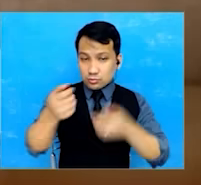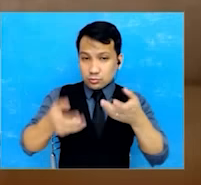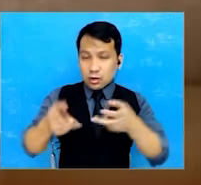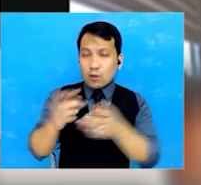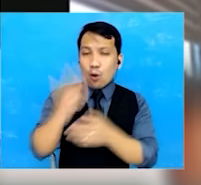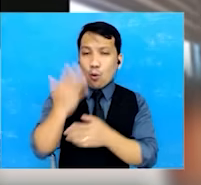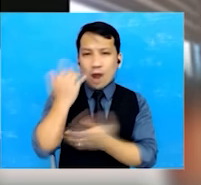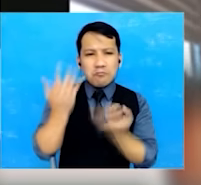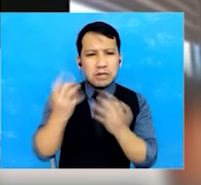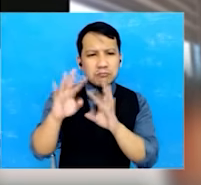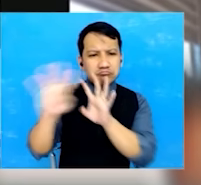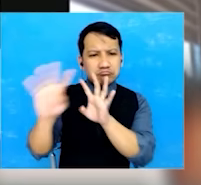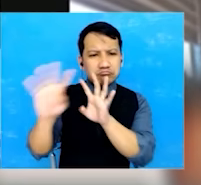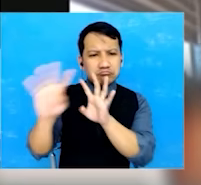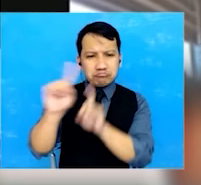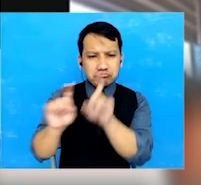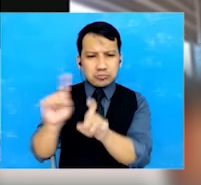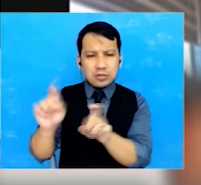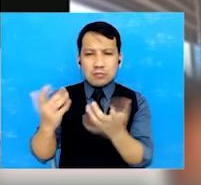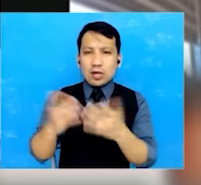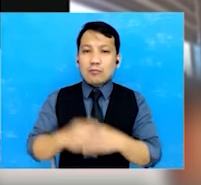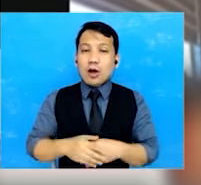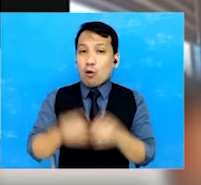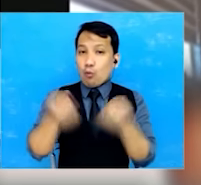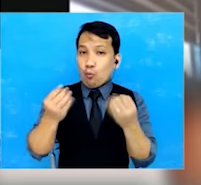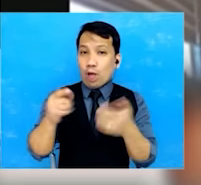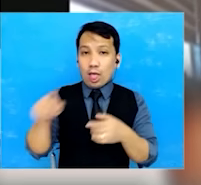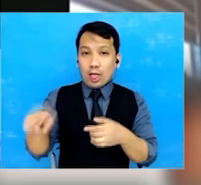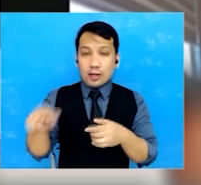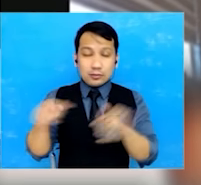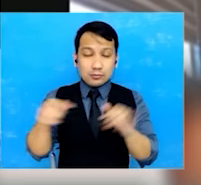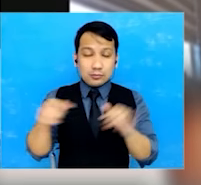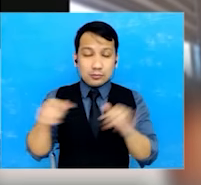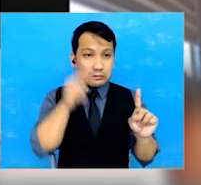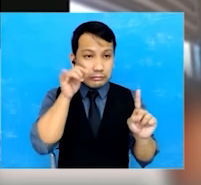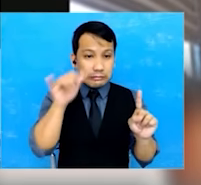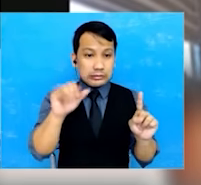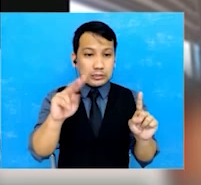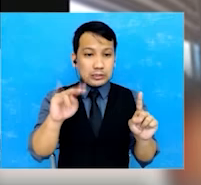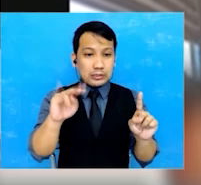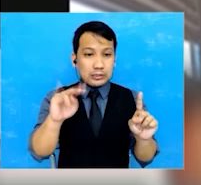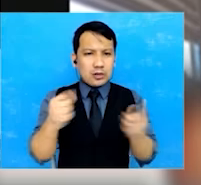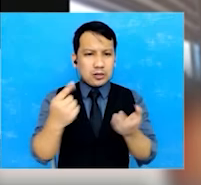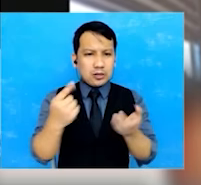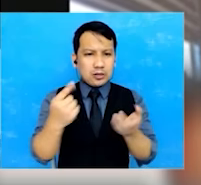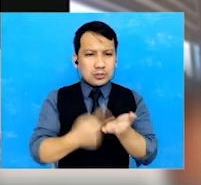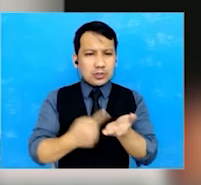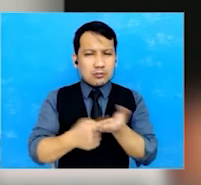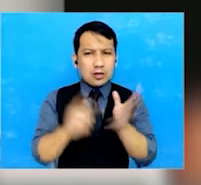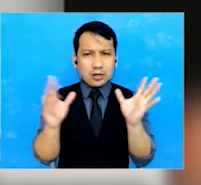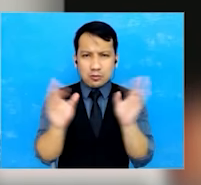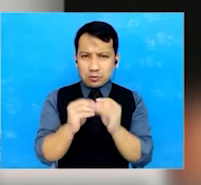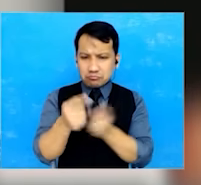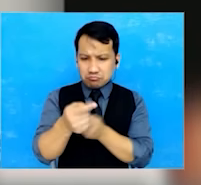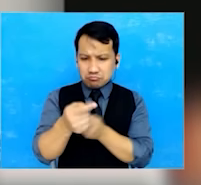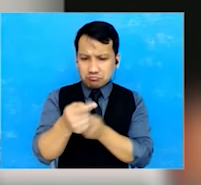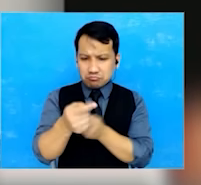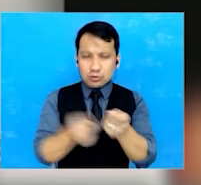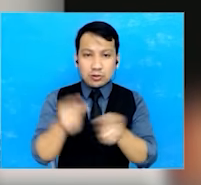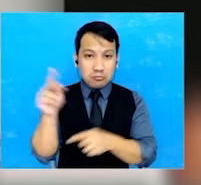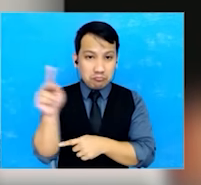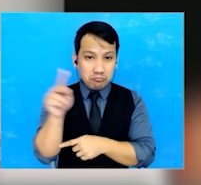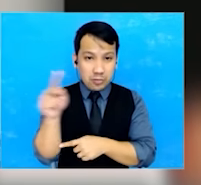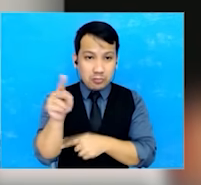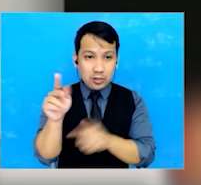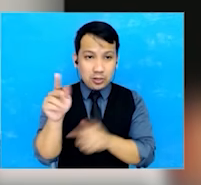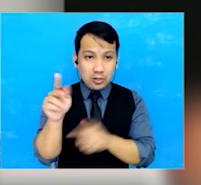him. Wala man sa pagdinig siyang, nababanggit pa rin ang pangalan niya sa mga transaksyon ng Parmalee. Pag-amin ng supply